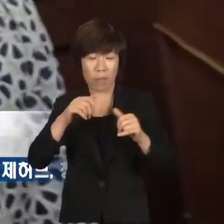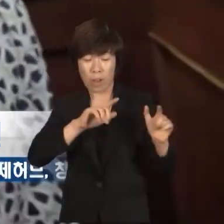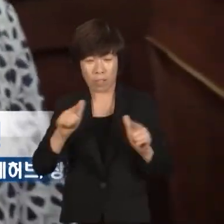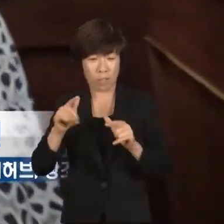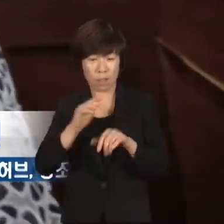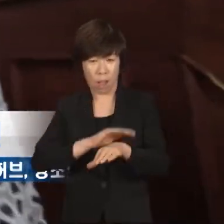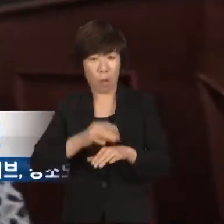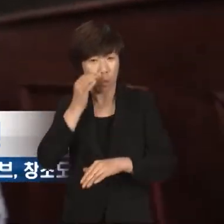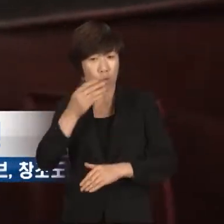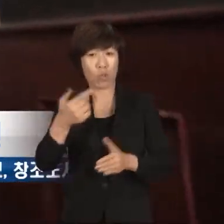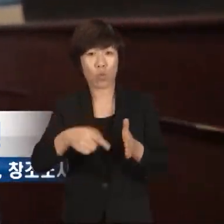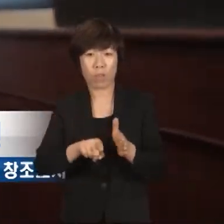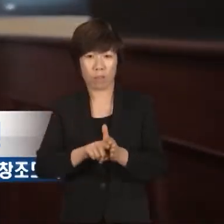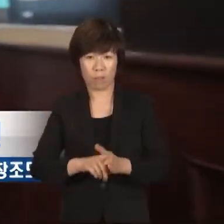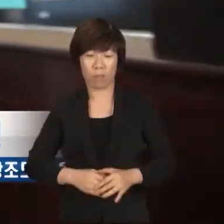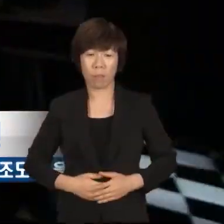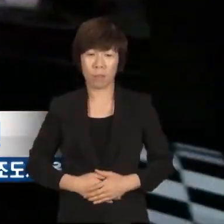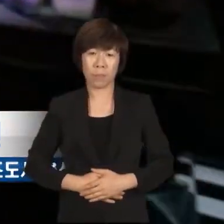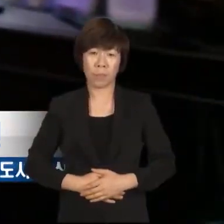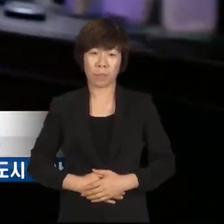다양한 공연을 제공하기 위해서라네요.